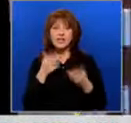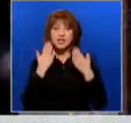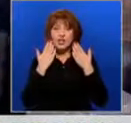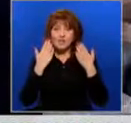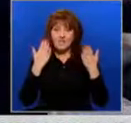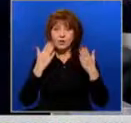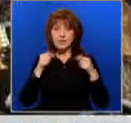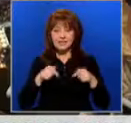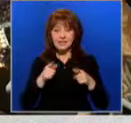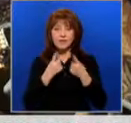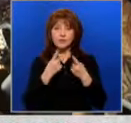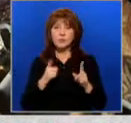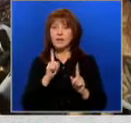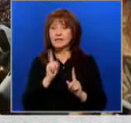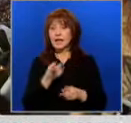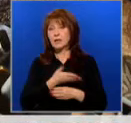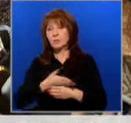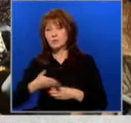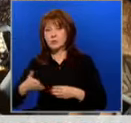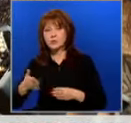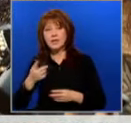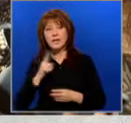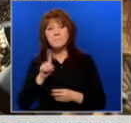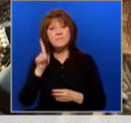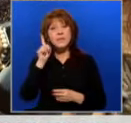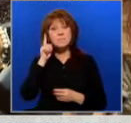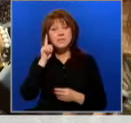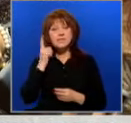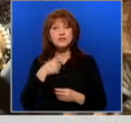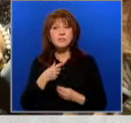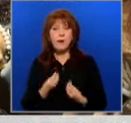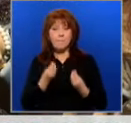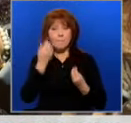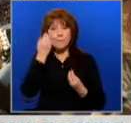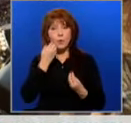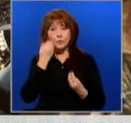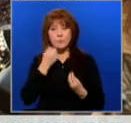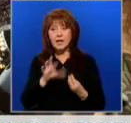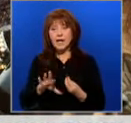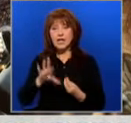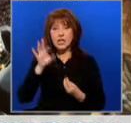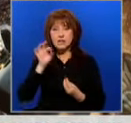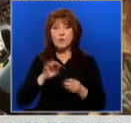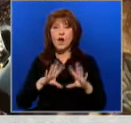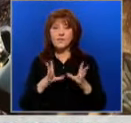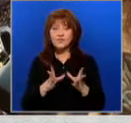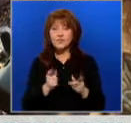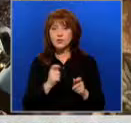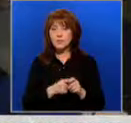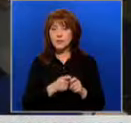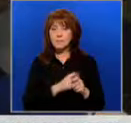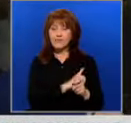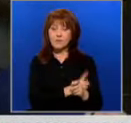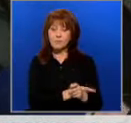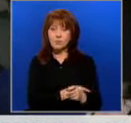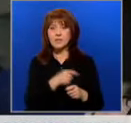управление трябва да продължи. Не мисля, че има по-добра алтернатива, така че смятам, че всички трябва да положим усилия това правителство да продължи своята